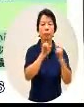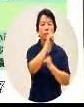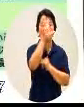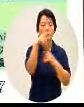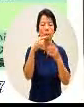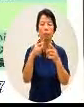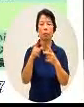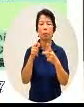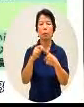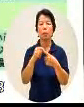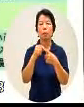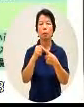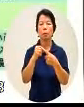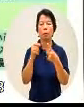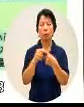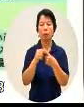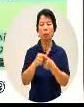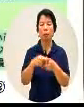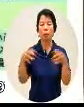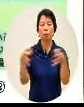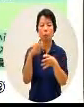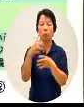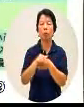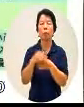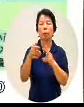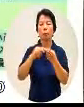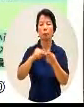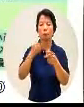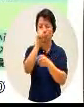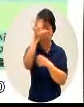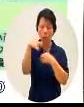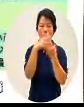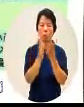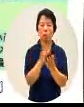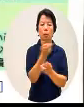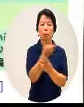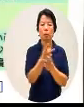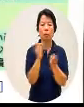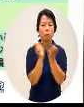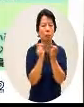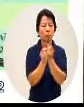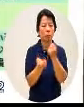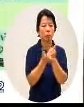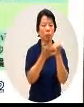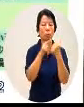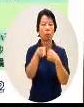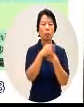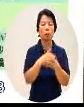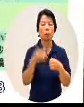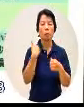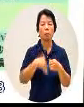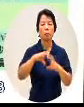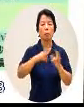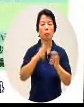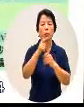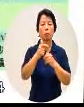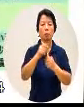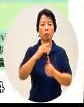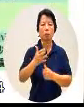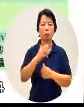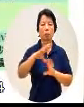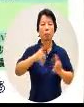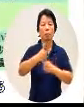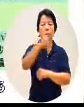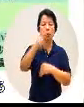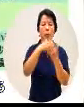英國是共黨跟保守黨前兩天剛選舉完的新當選的那個法國總統他是什麼黨呢他是